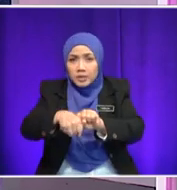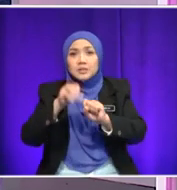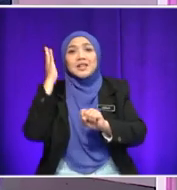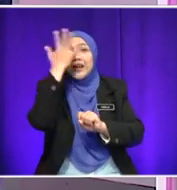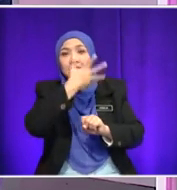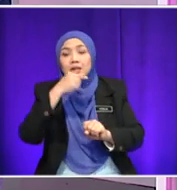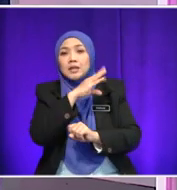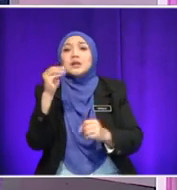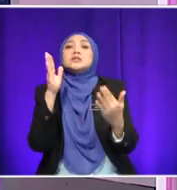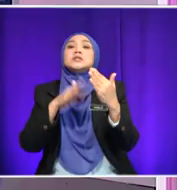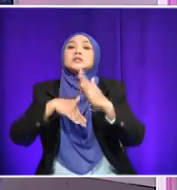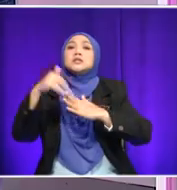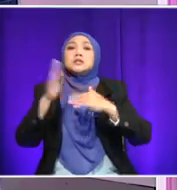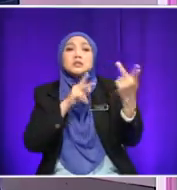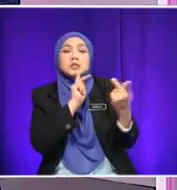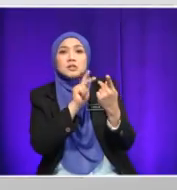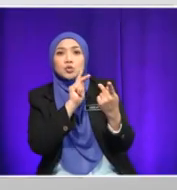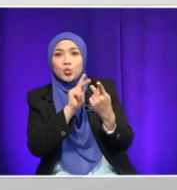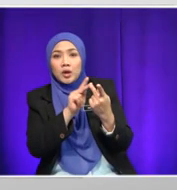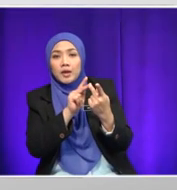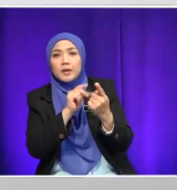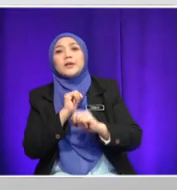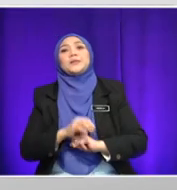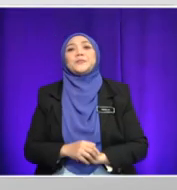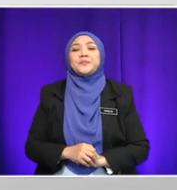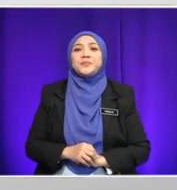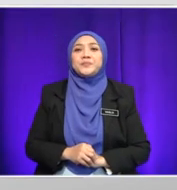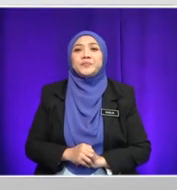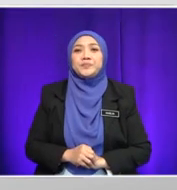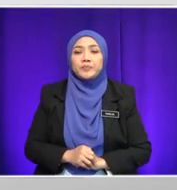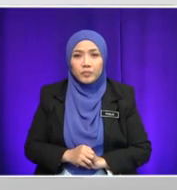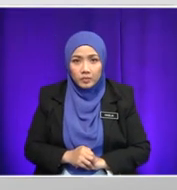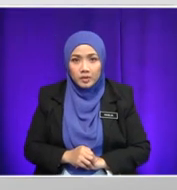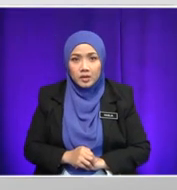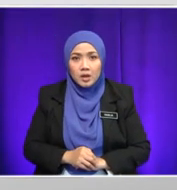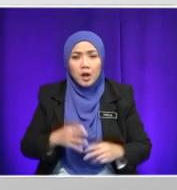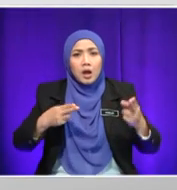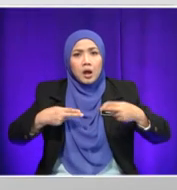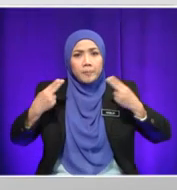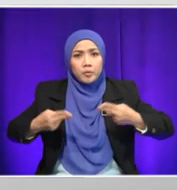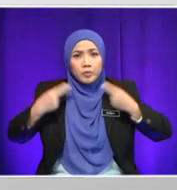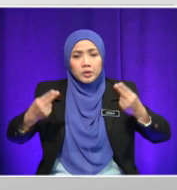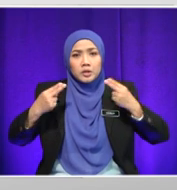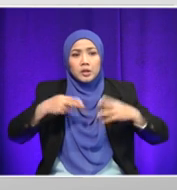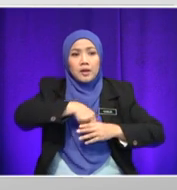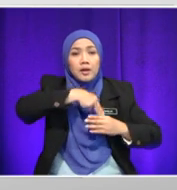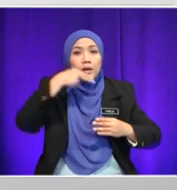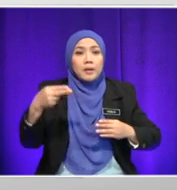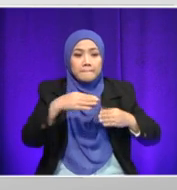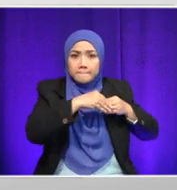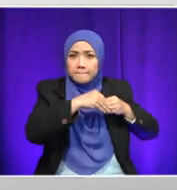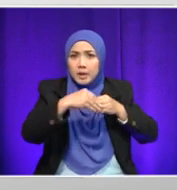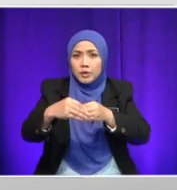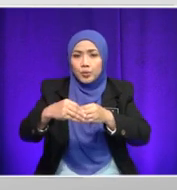Harmoni pula merupakan elemen yang digunakan dalam membentuk kesatuan dalam hiasan Harmoni adalah hasil panduan